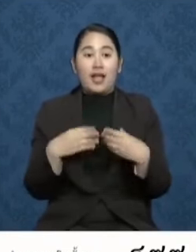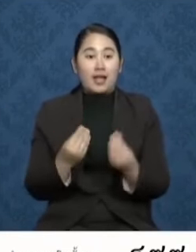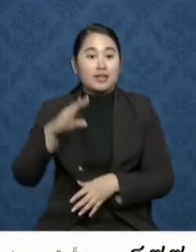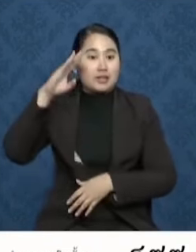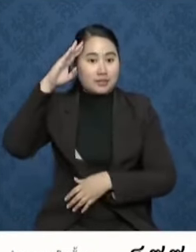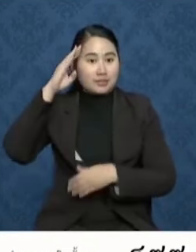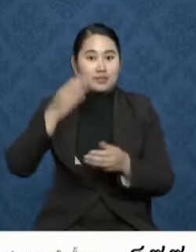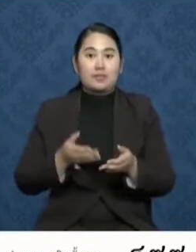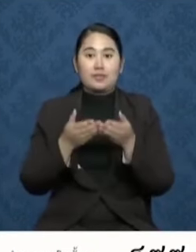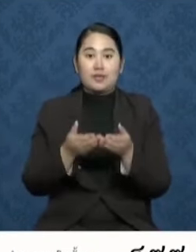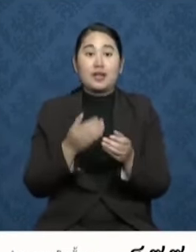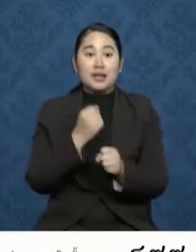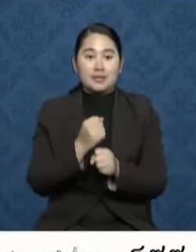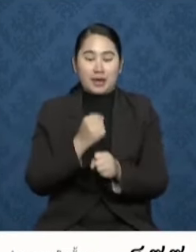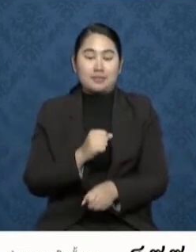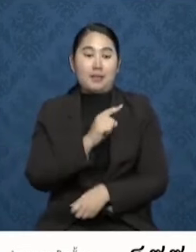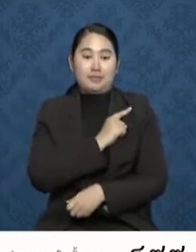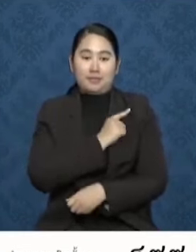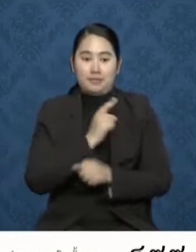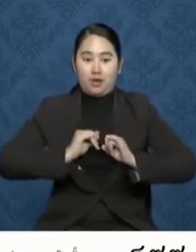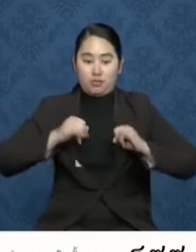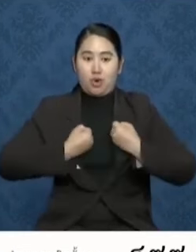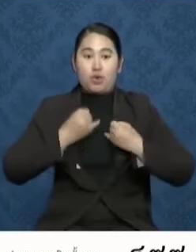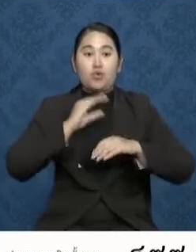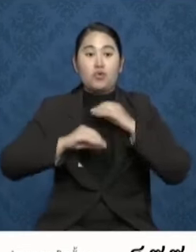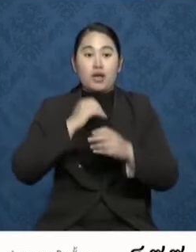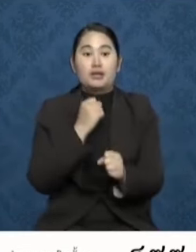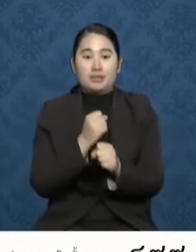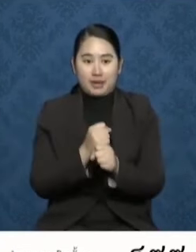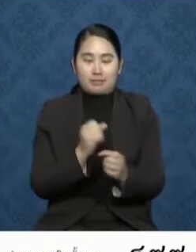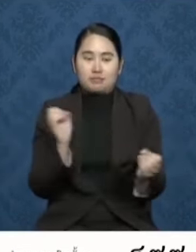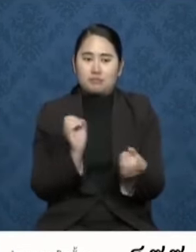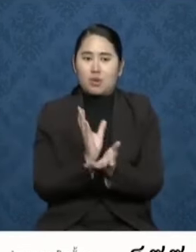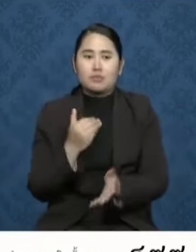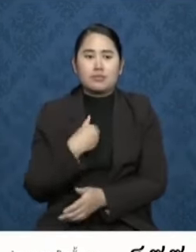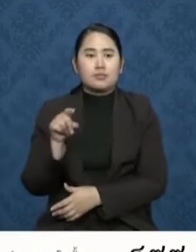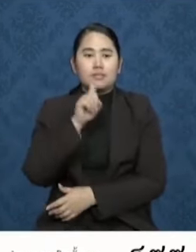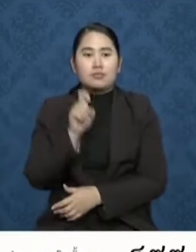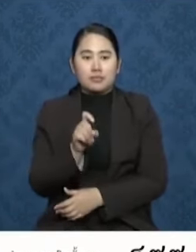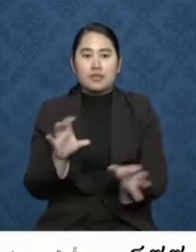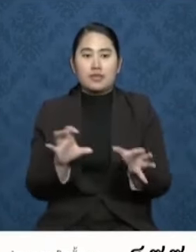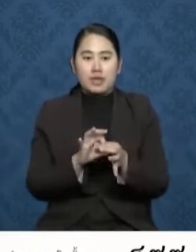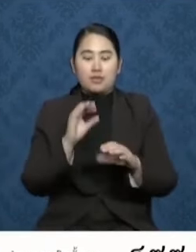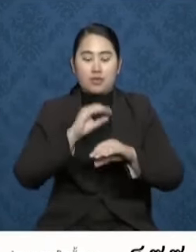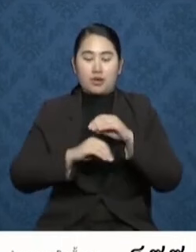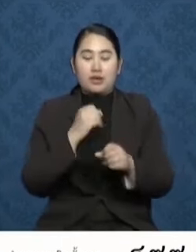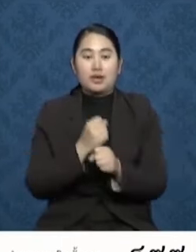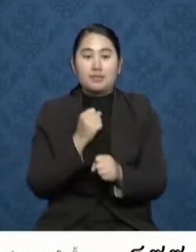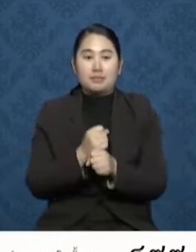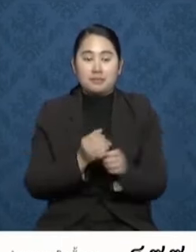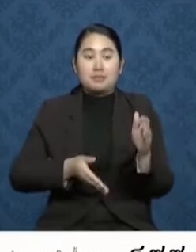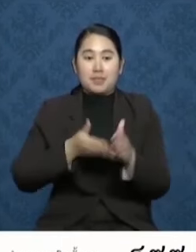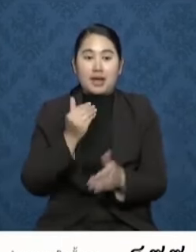หน่วยงานโครงการเจ้าของผู้รับผิดชอบเนี่ยจะส่งผลกระทบต่อการอนุมัติเงิน